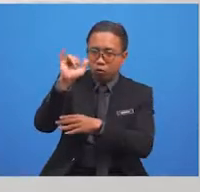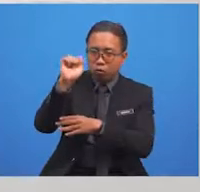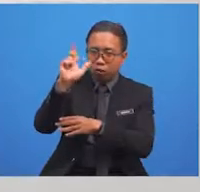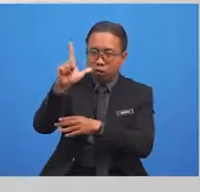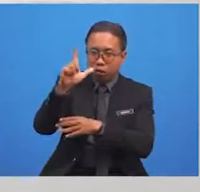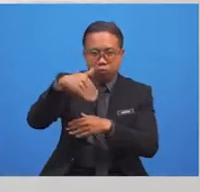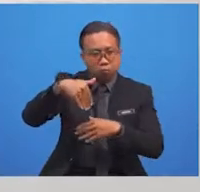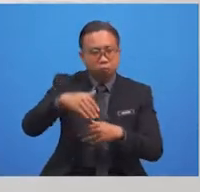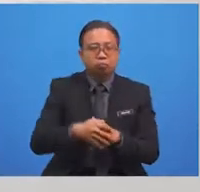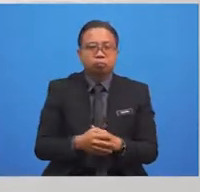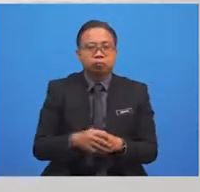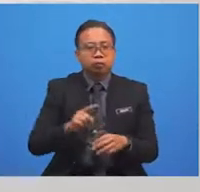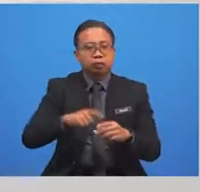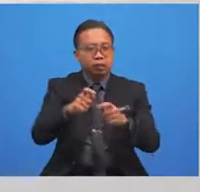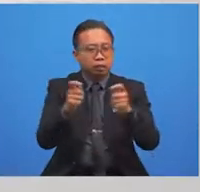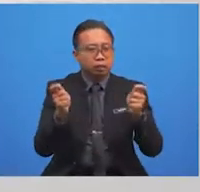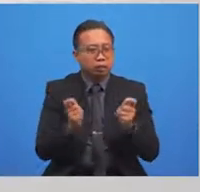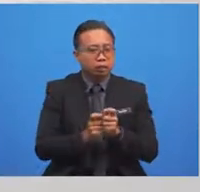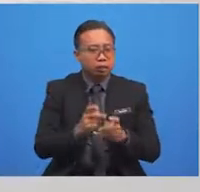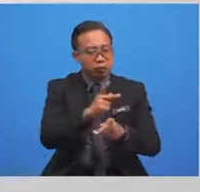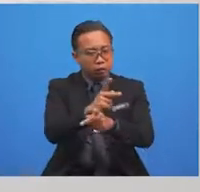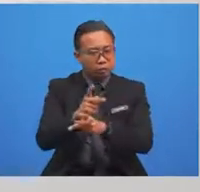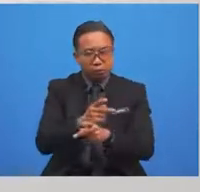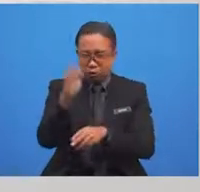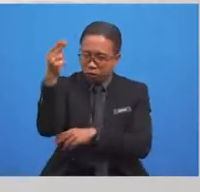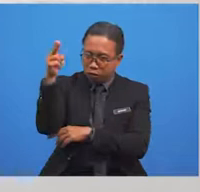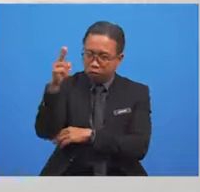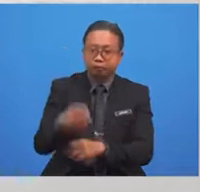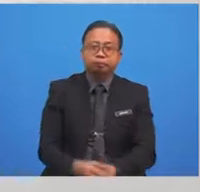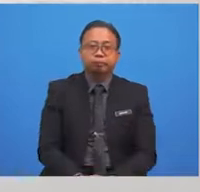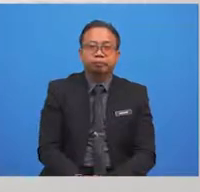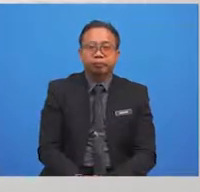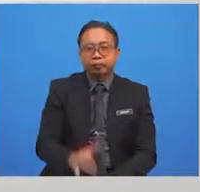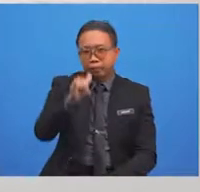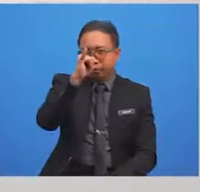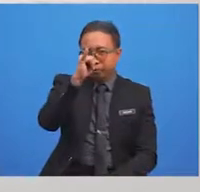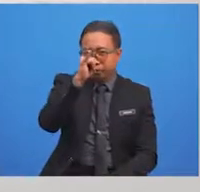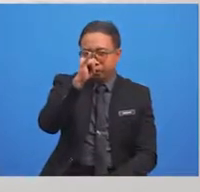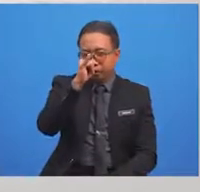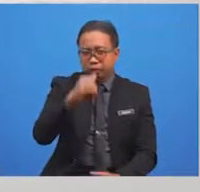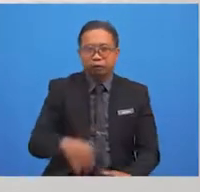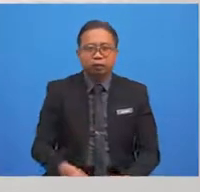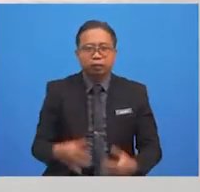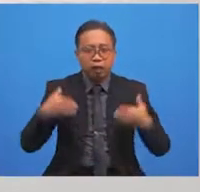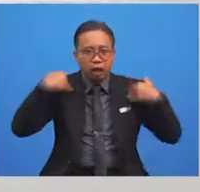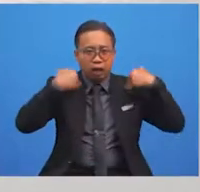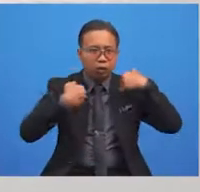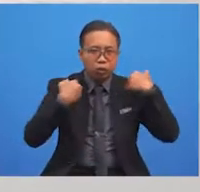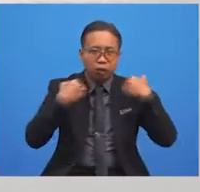beberapa kawasan hutan simpan. Badak Sumatera adalah haiwan